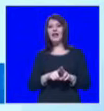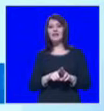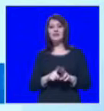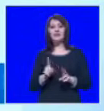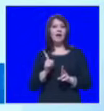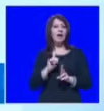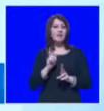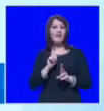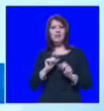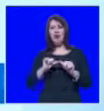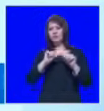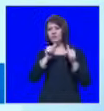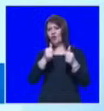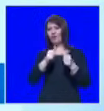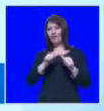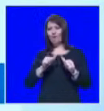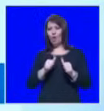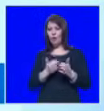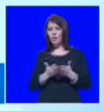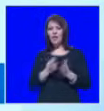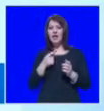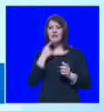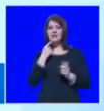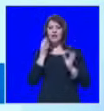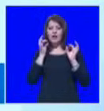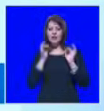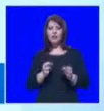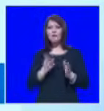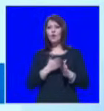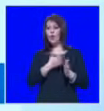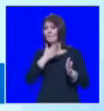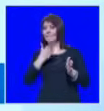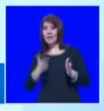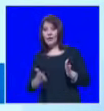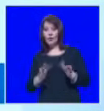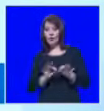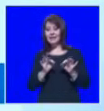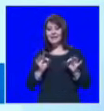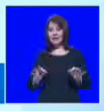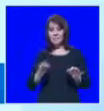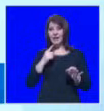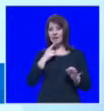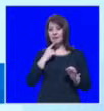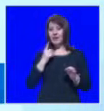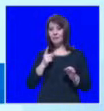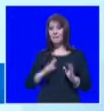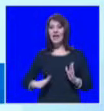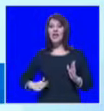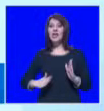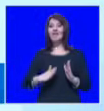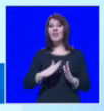Няма зададена формула, по която да се казва точно за кой период се измерва критерия инфлация. Естествено,